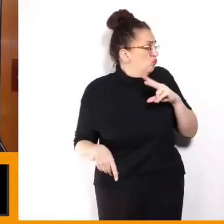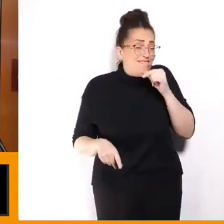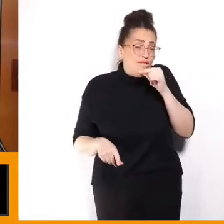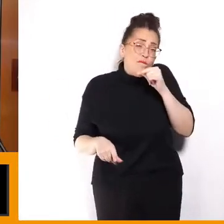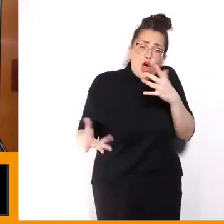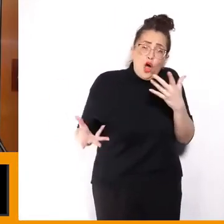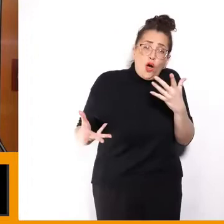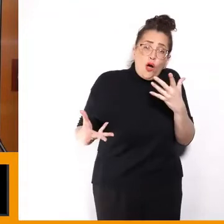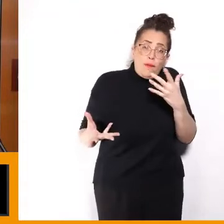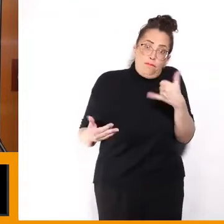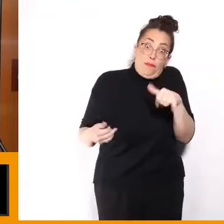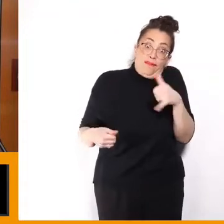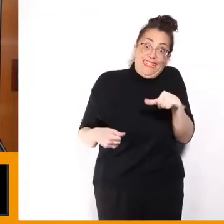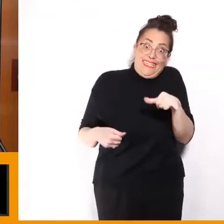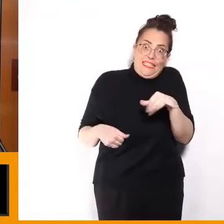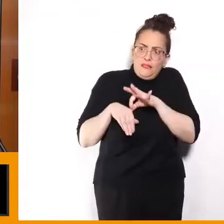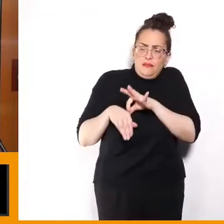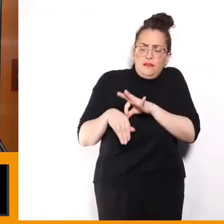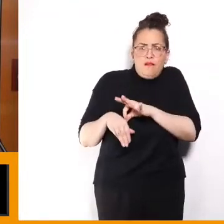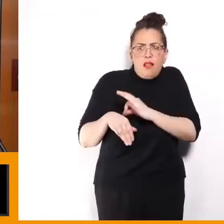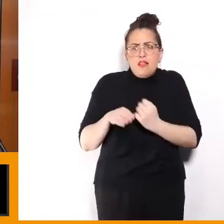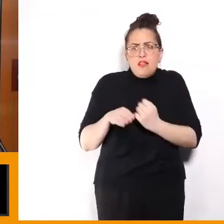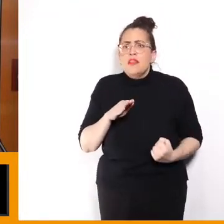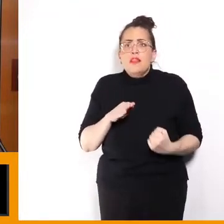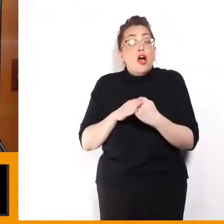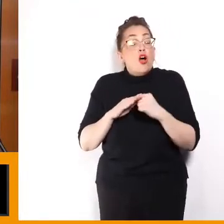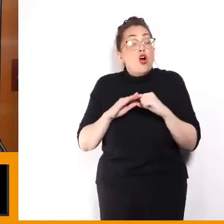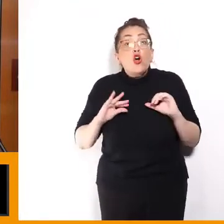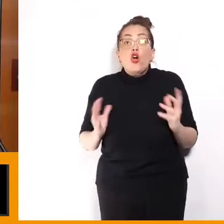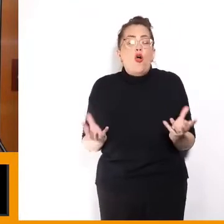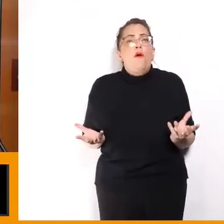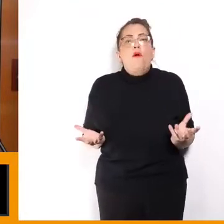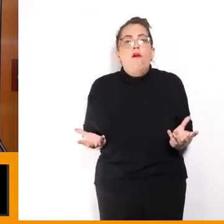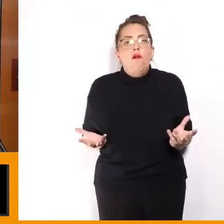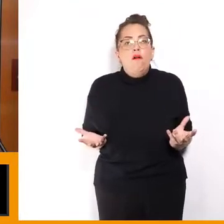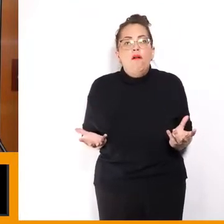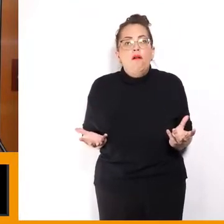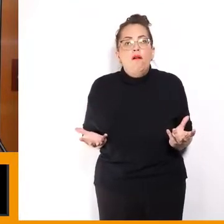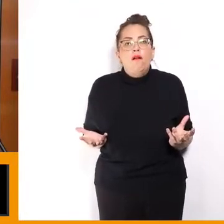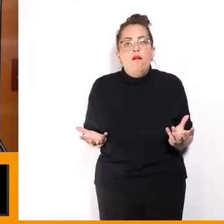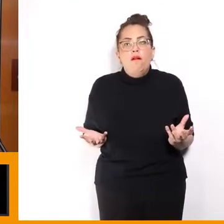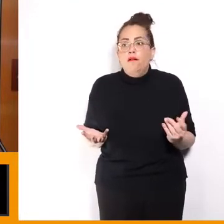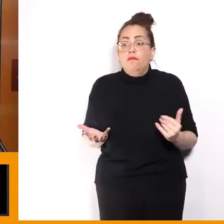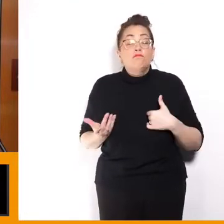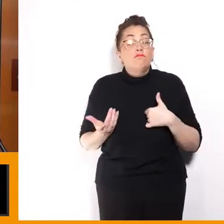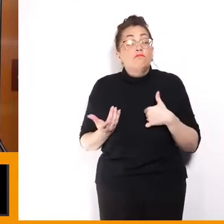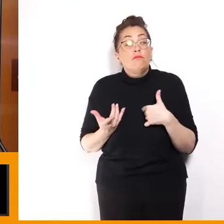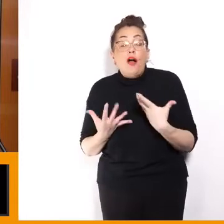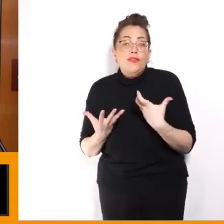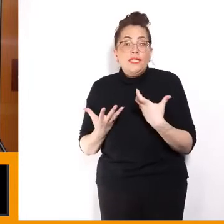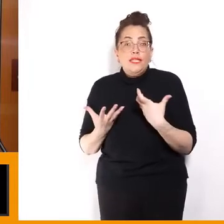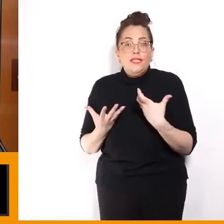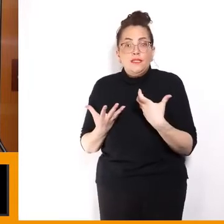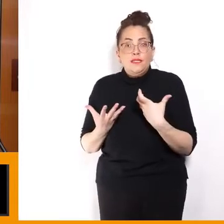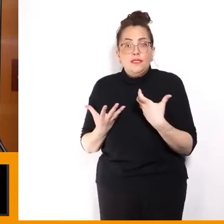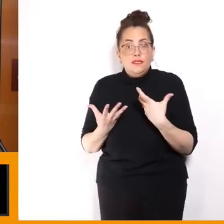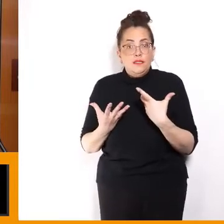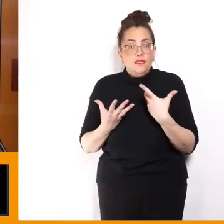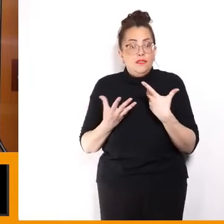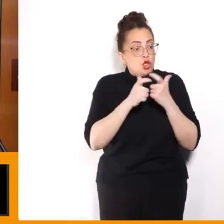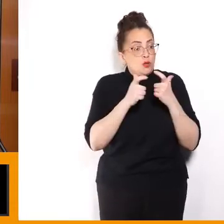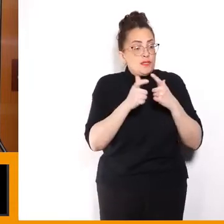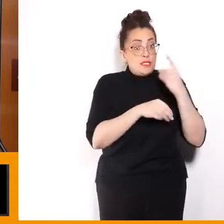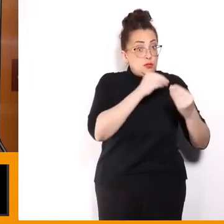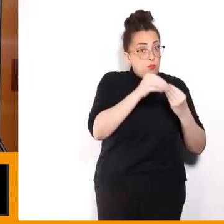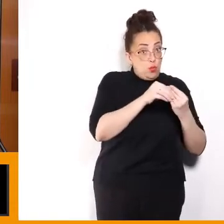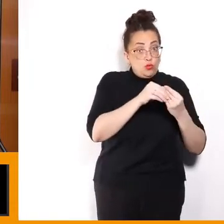plus loin dans l'accompagnement? Et surtout, comment est-ce que l'on fait pour créer un vrai dialogue entre le monde de l'entreprise et